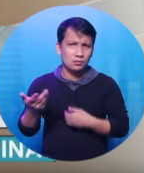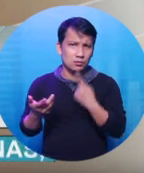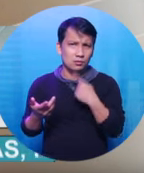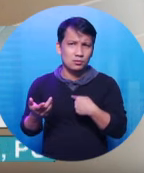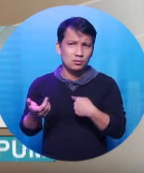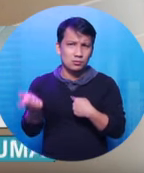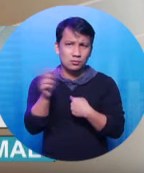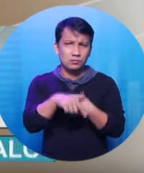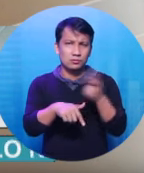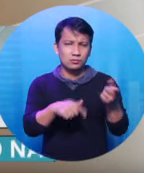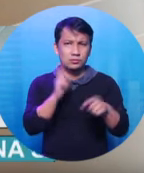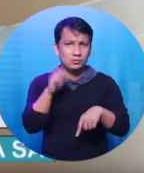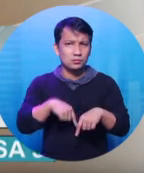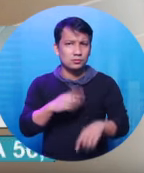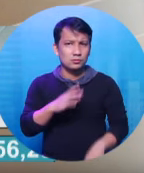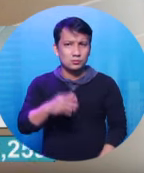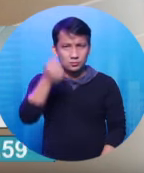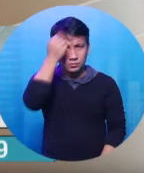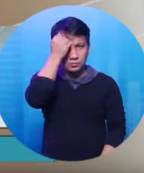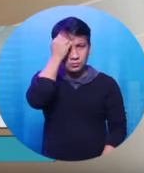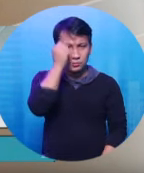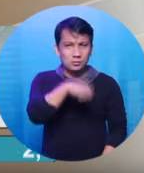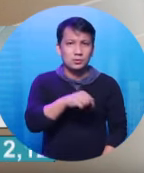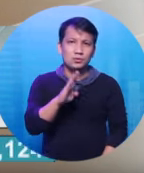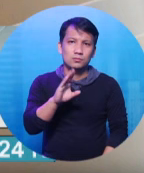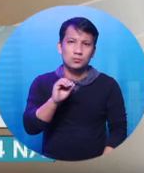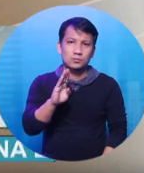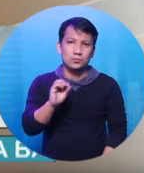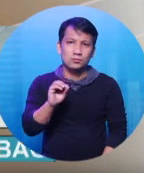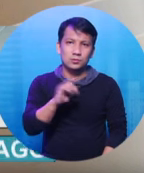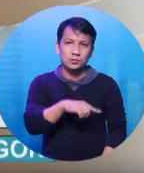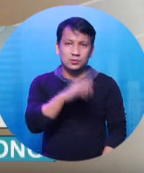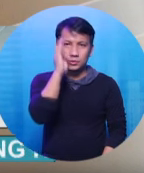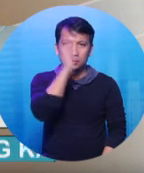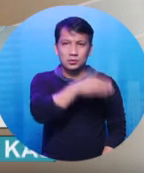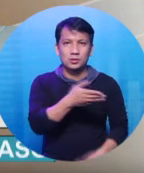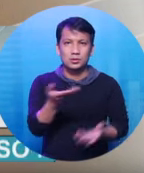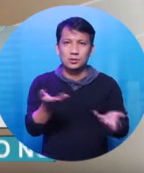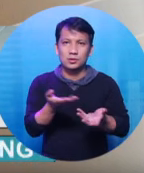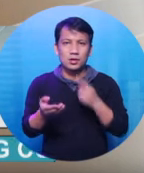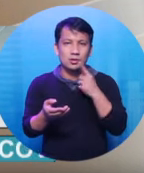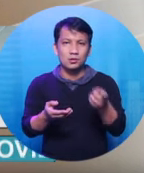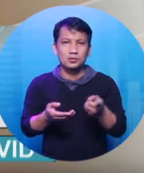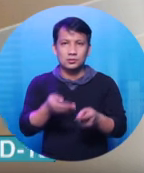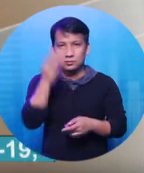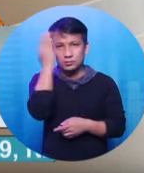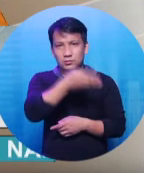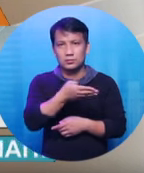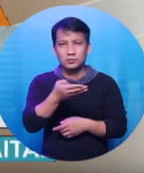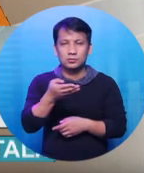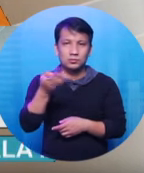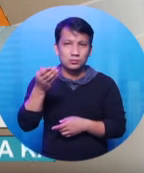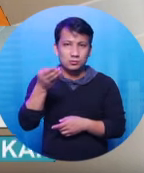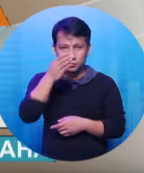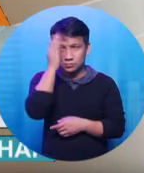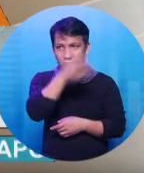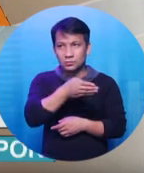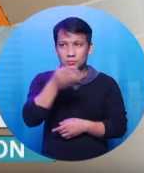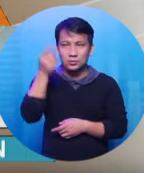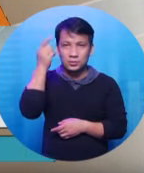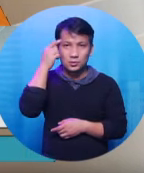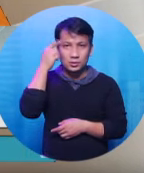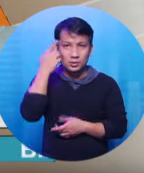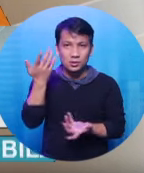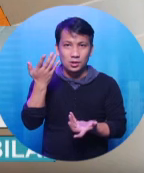ang isang taong bobo. I didn't wala call you bobo. Read it properly, Carla. I said, ang bobo ng thought mo. Hindi ko sinabing ang bobo